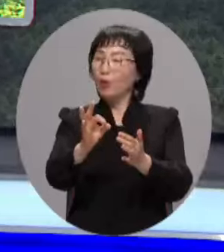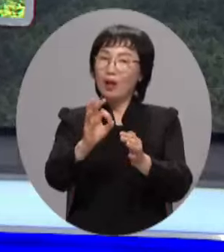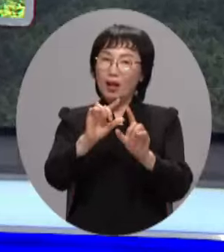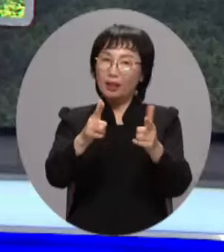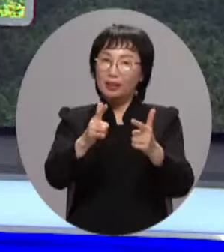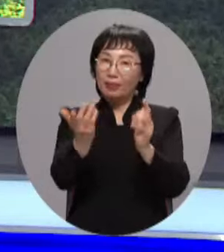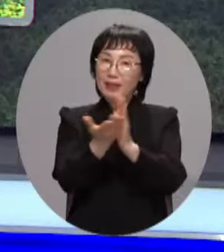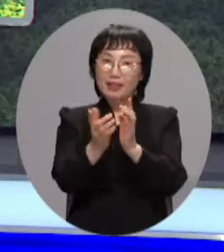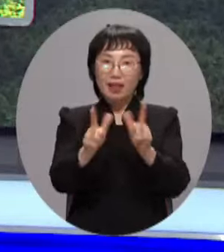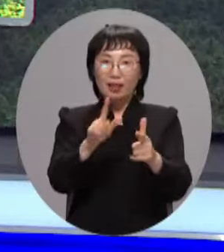중이지만 이용객이 지속적으로 감소하는 것이 현실이어서 난개발만 부추기는 게 아니냔 말이 나오고 있습니다. 박혜진